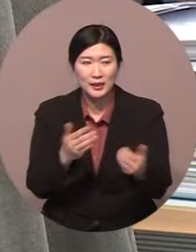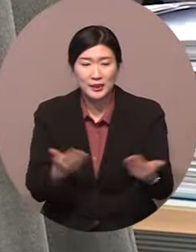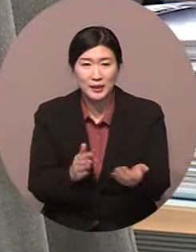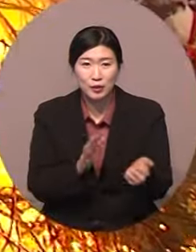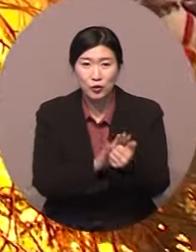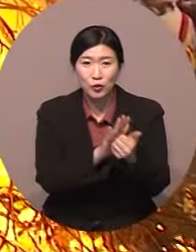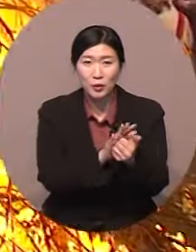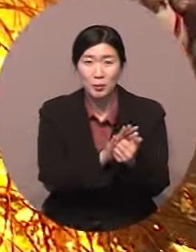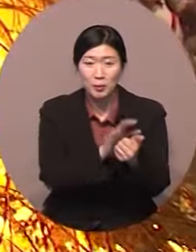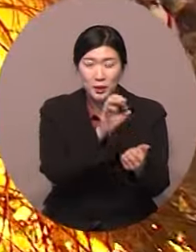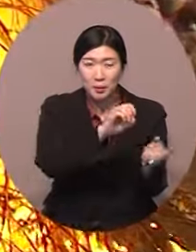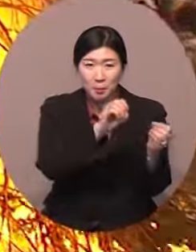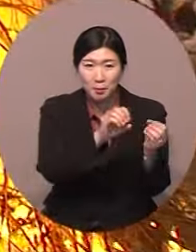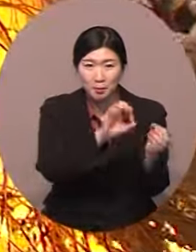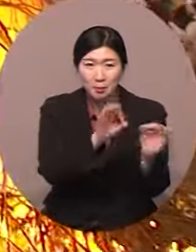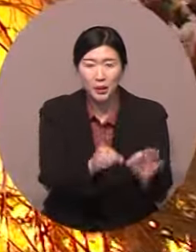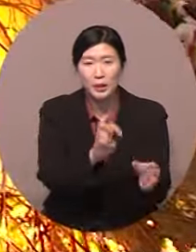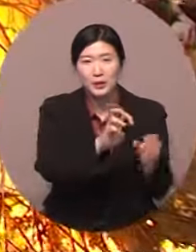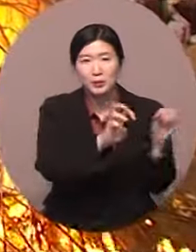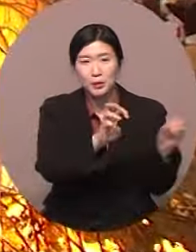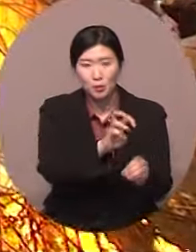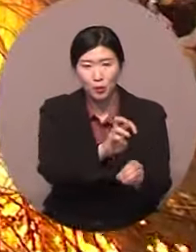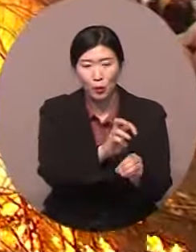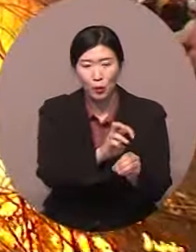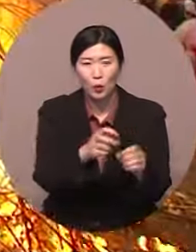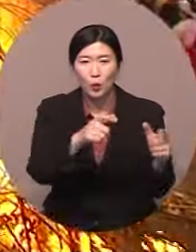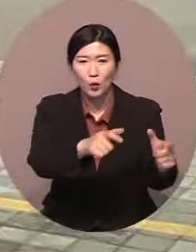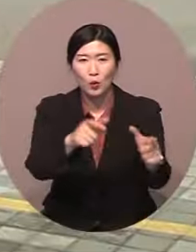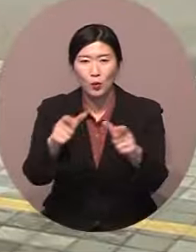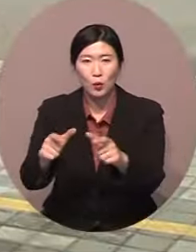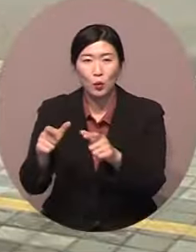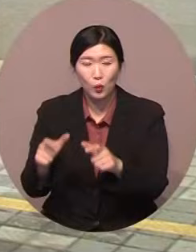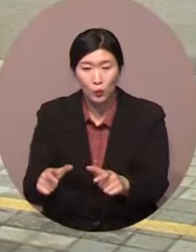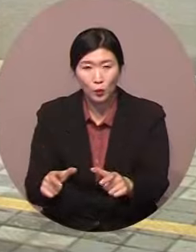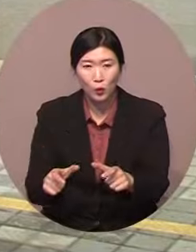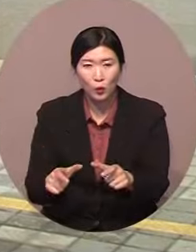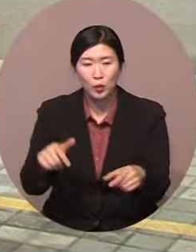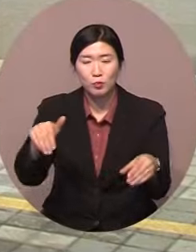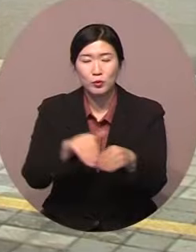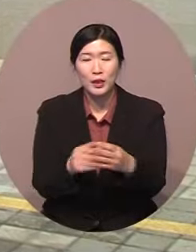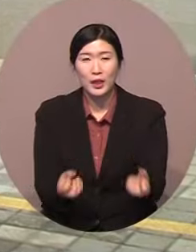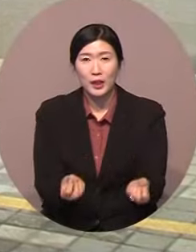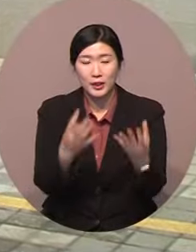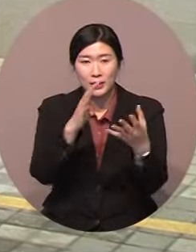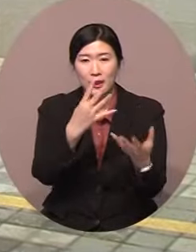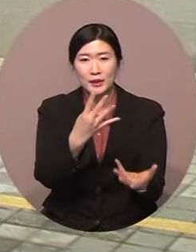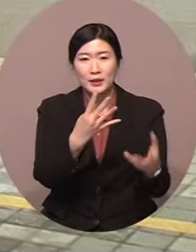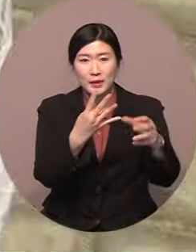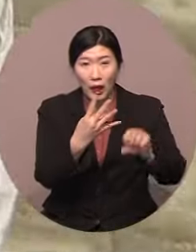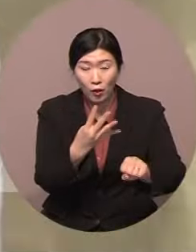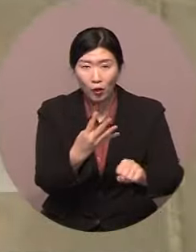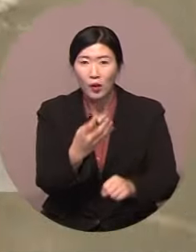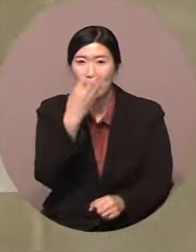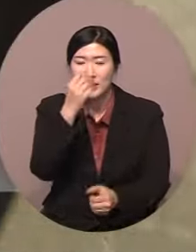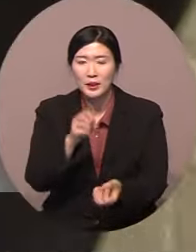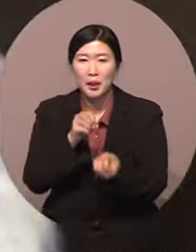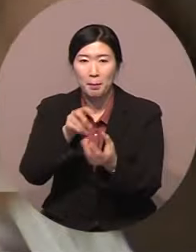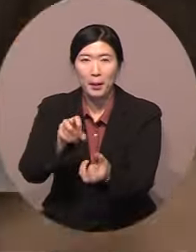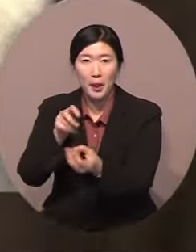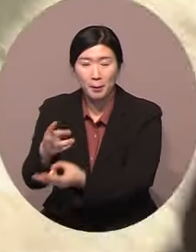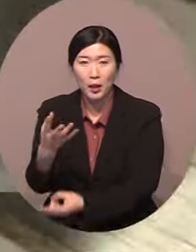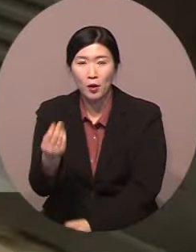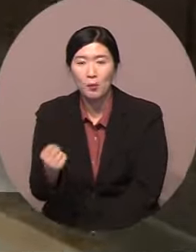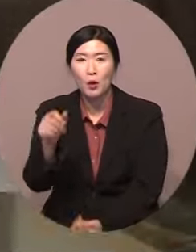감액뿐 아니라 읍면동 지역 문화행사 4억 원, 생활 폐기물 수집 운반 대행 용역 5억 6천만 원